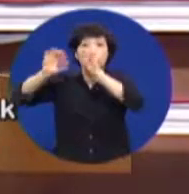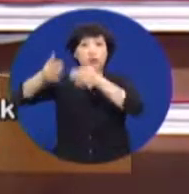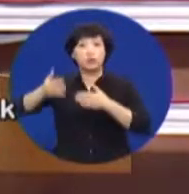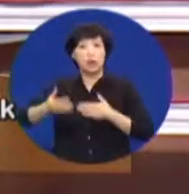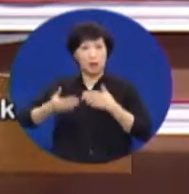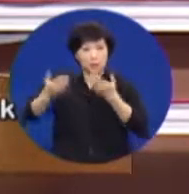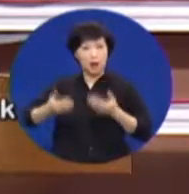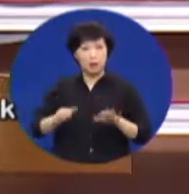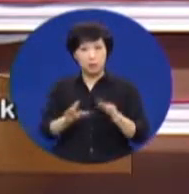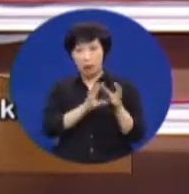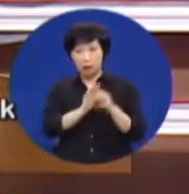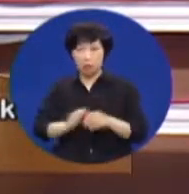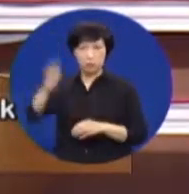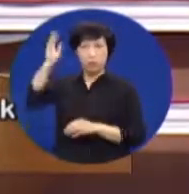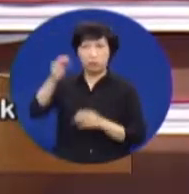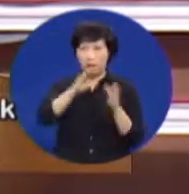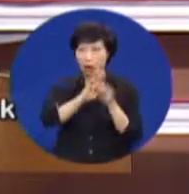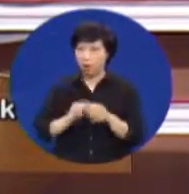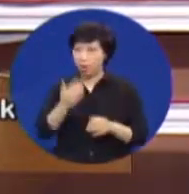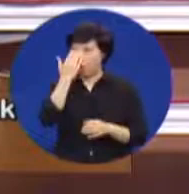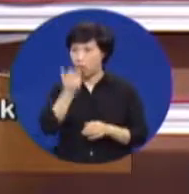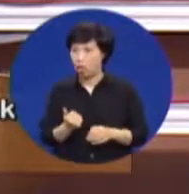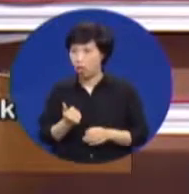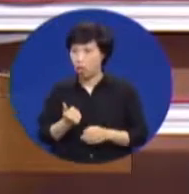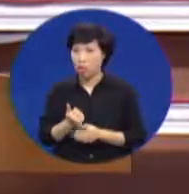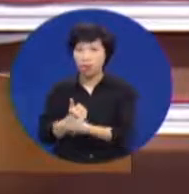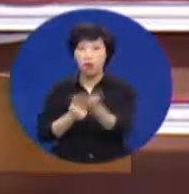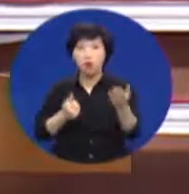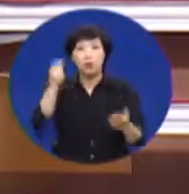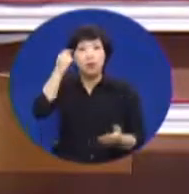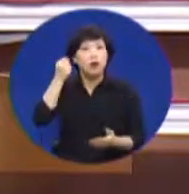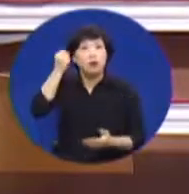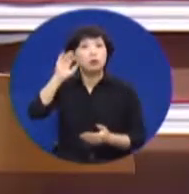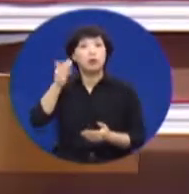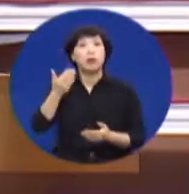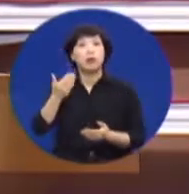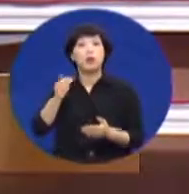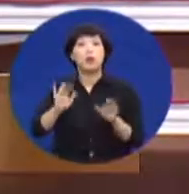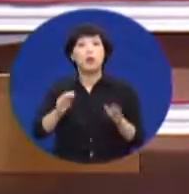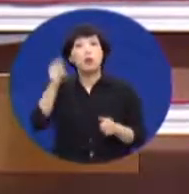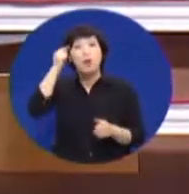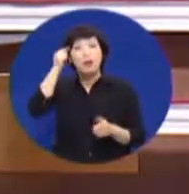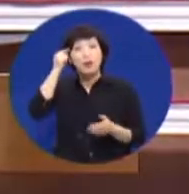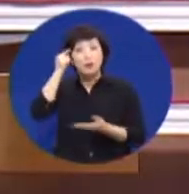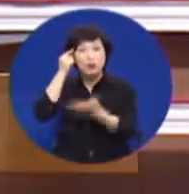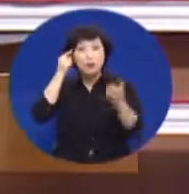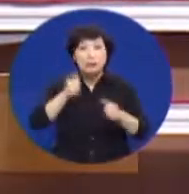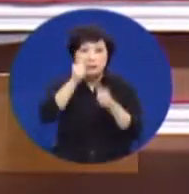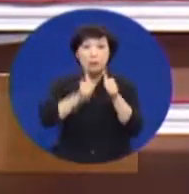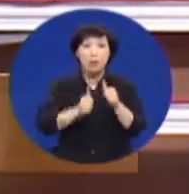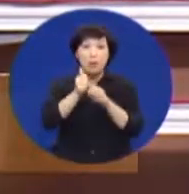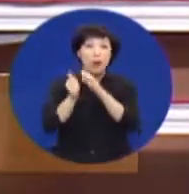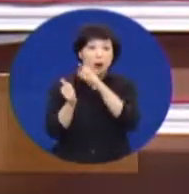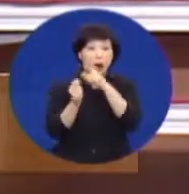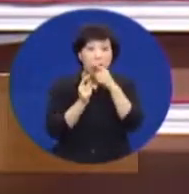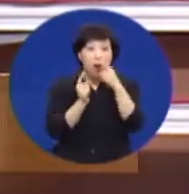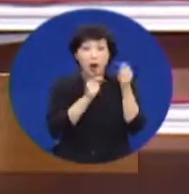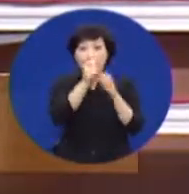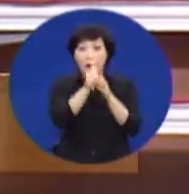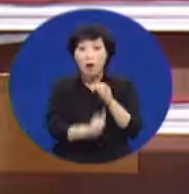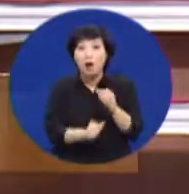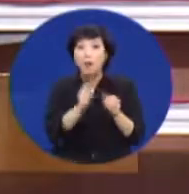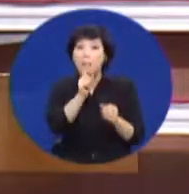뭐 자꾸 잔소리하냐 이런 소리로 들려 시험 들으면 벌써 마귀의 지배를 받았다 그